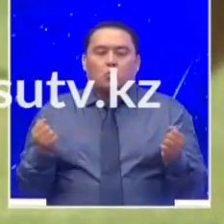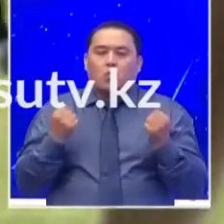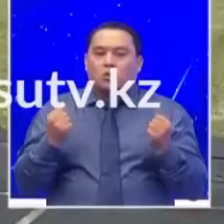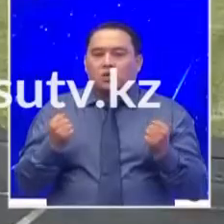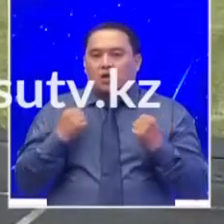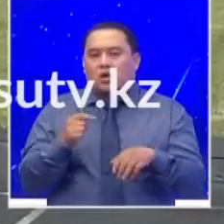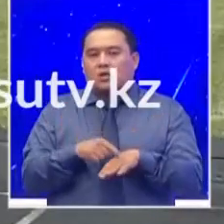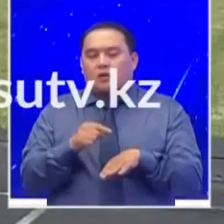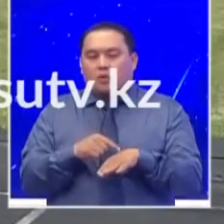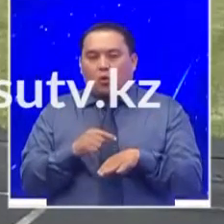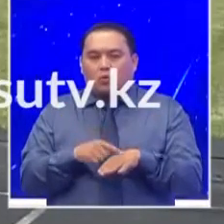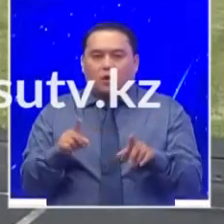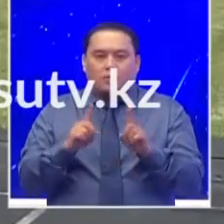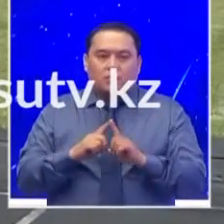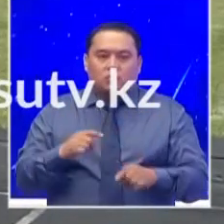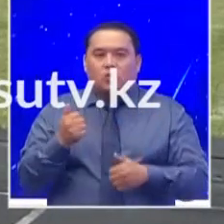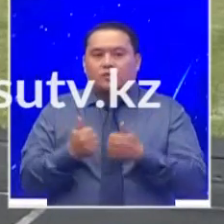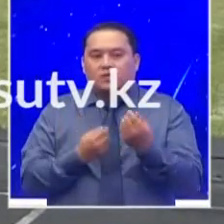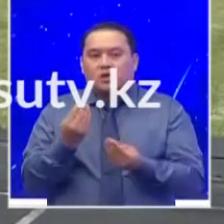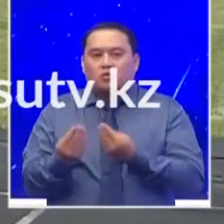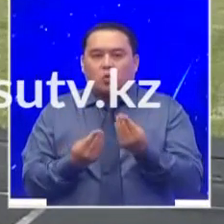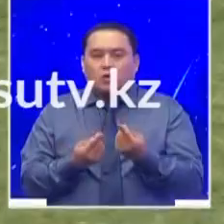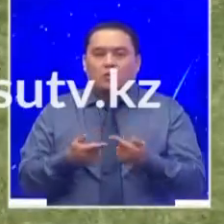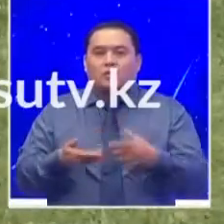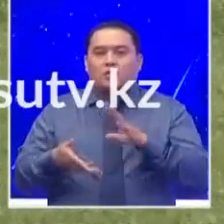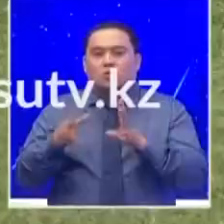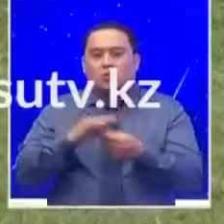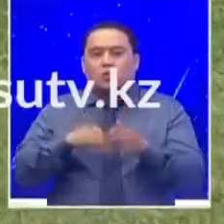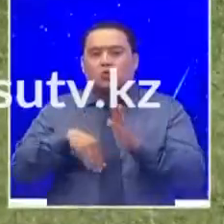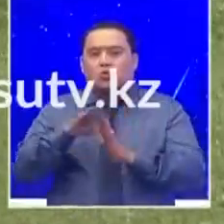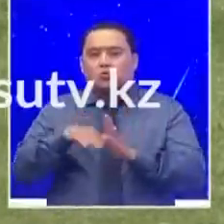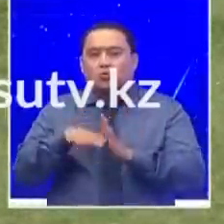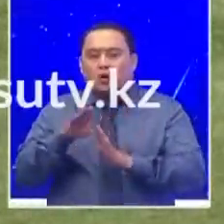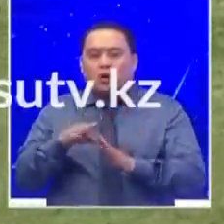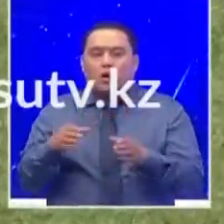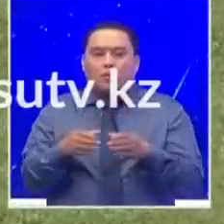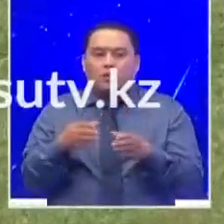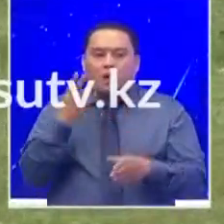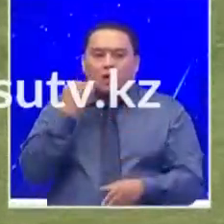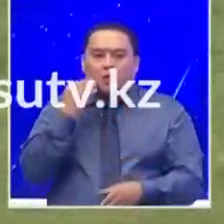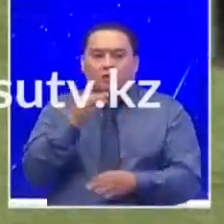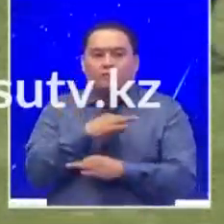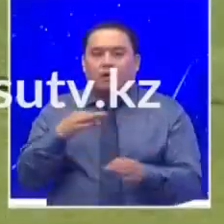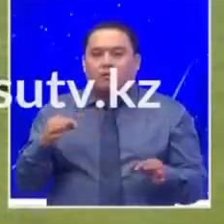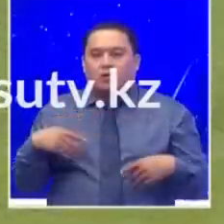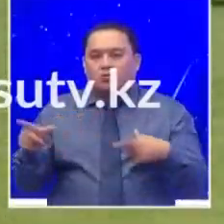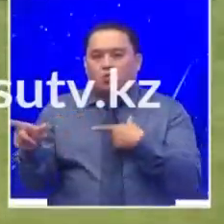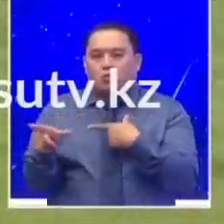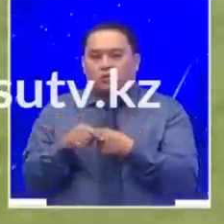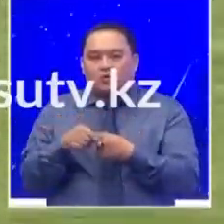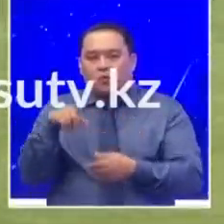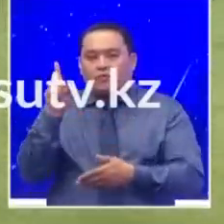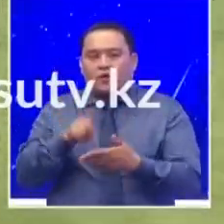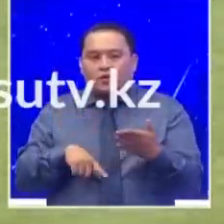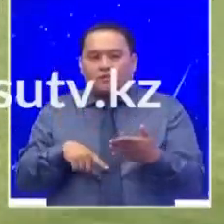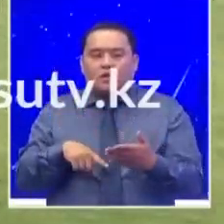эмоций, энергии и креативных комбинаций. По итогам противостояния лучшей стала команда города Алматы. В финальном поединке ей удалось одержать